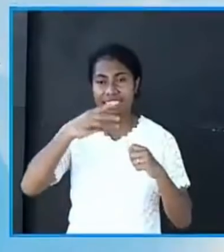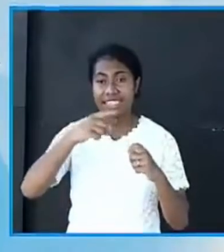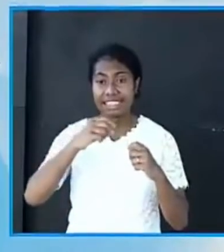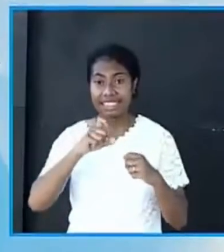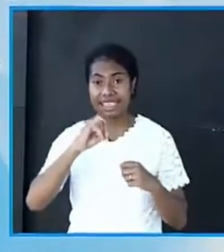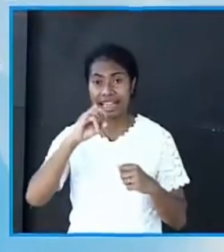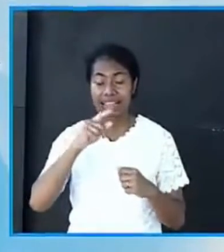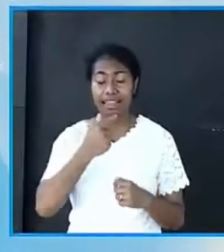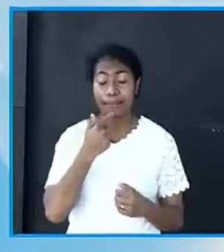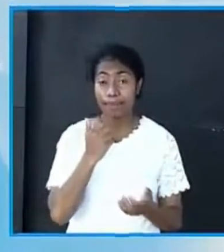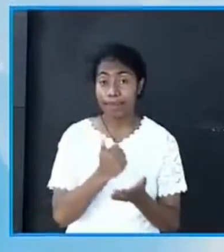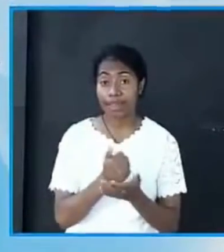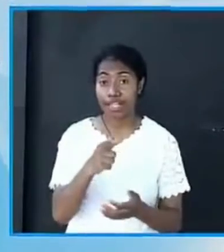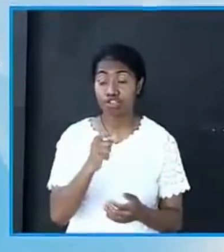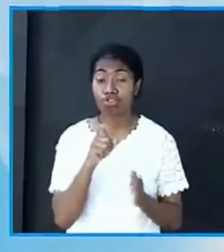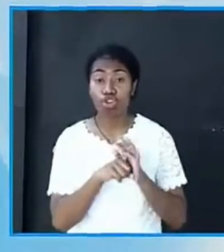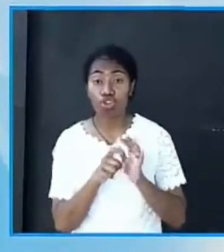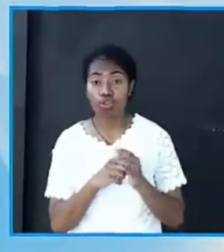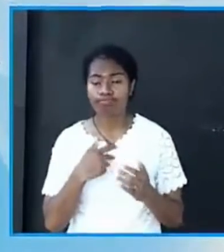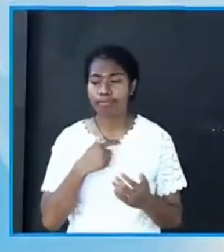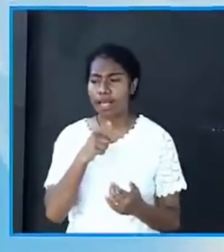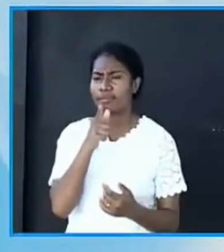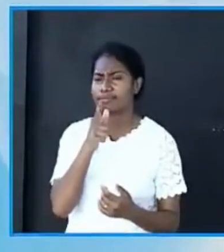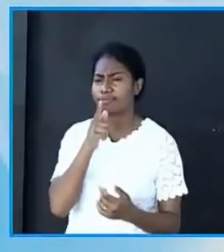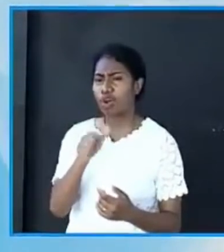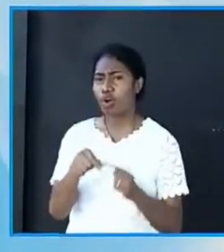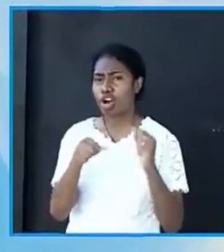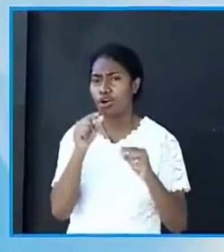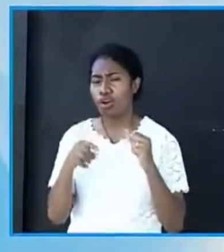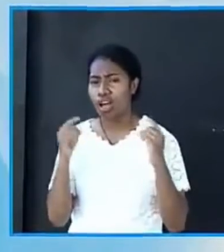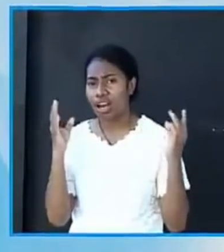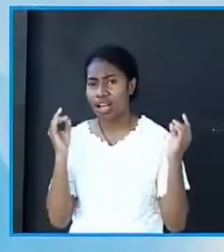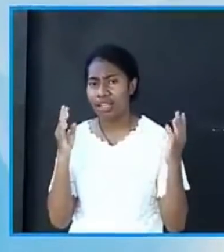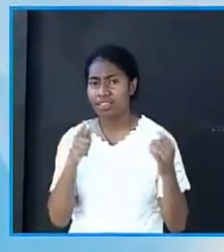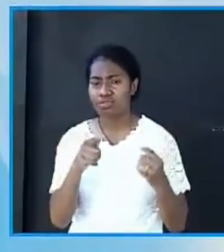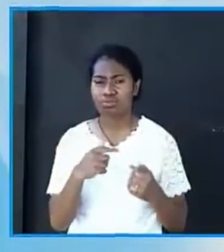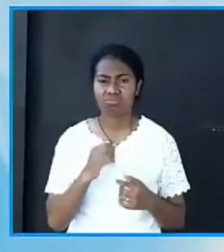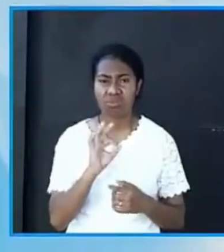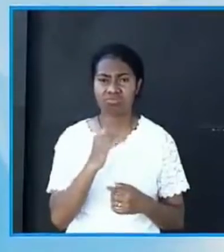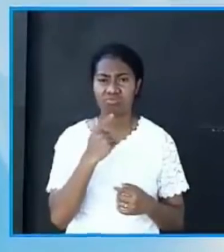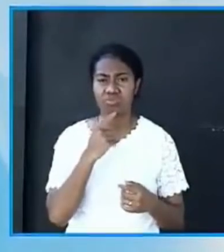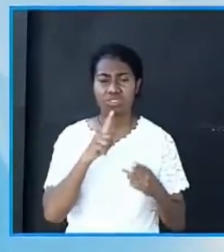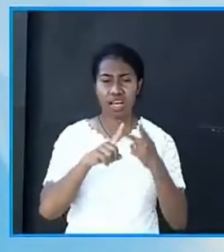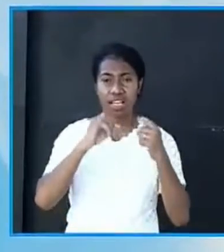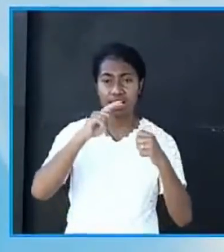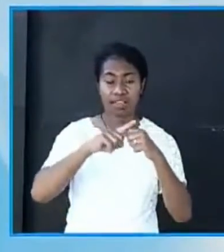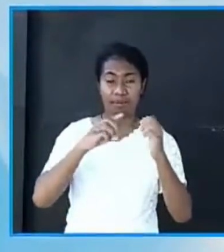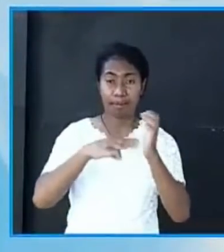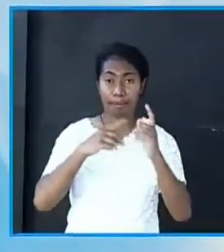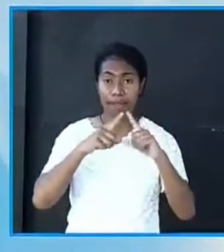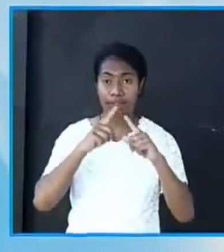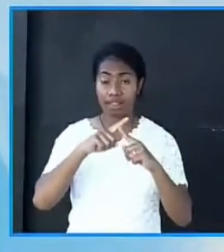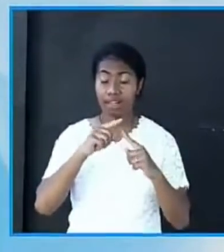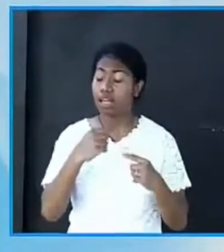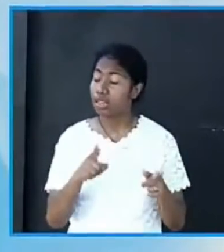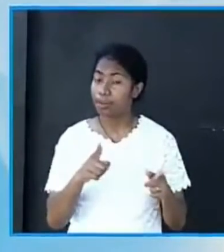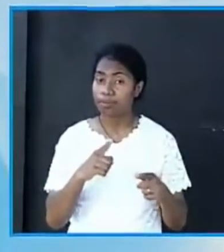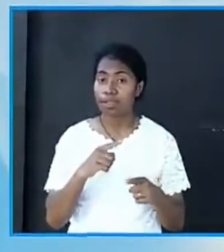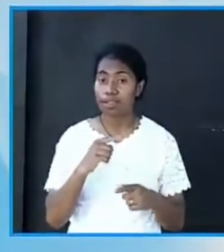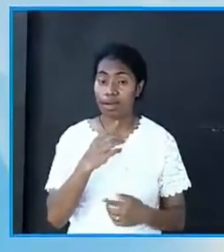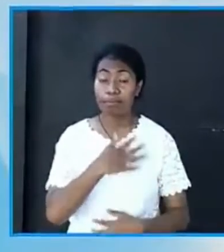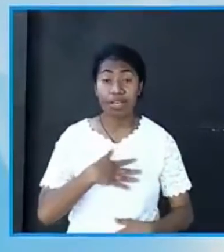kesenian tertawa menertawakan orang atau sebagai ekspresi hidup dan pengertian hikmat yang tinggi binatang tidak bisa tertawa